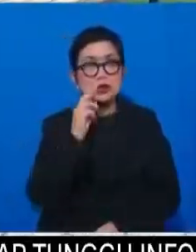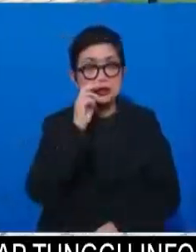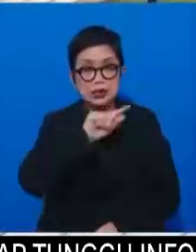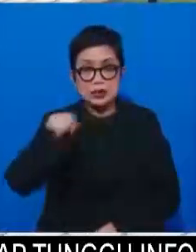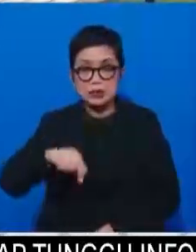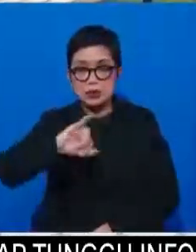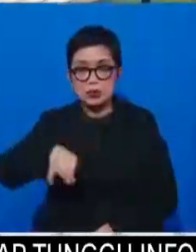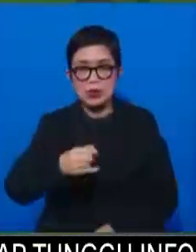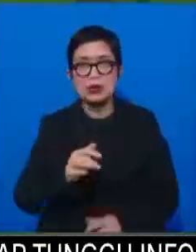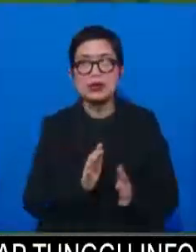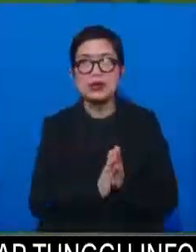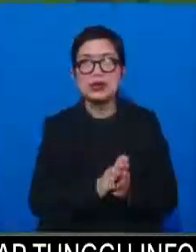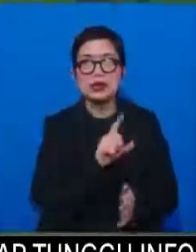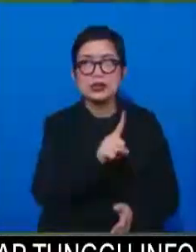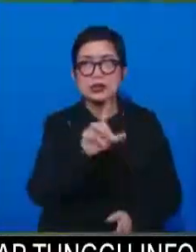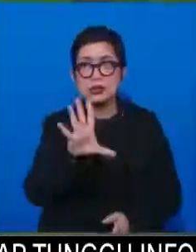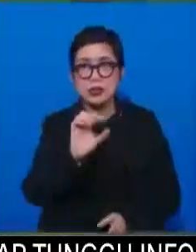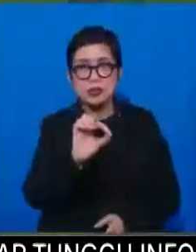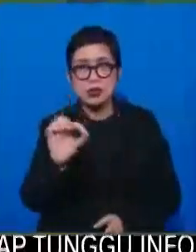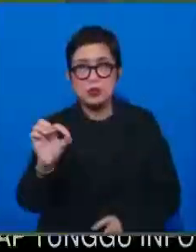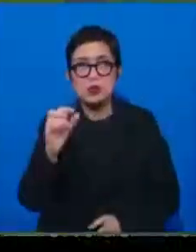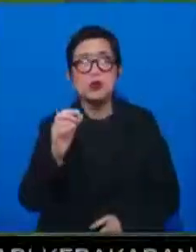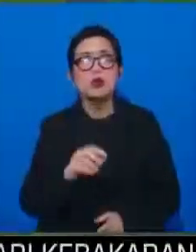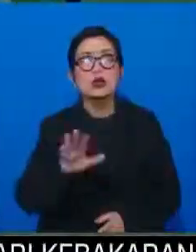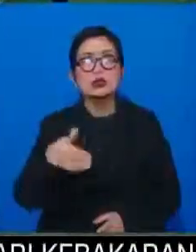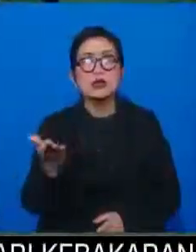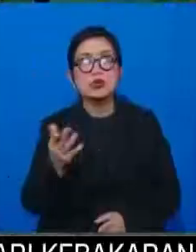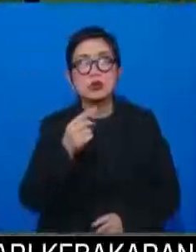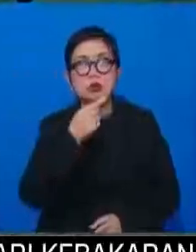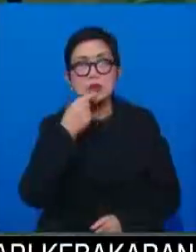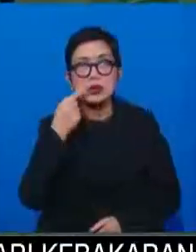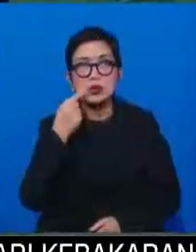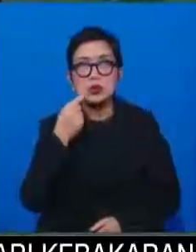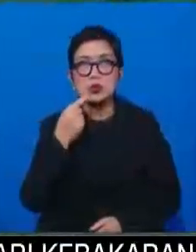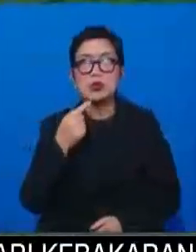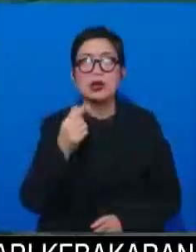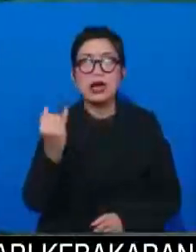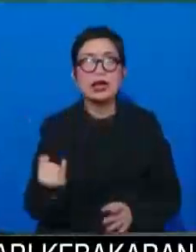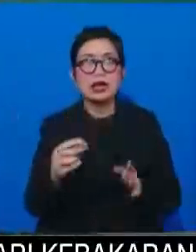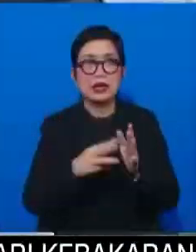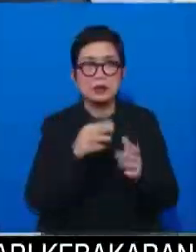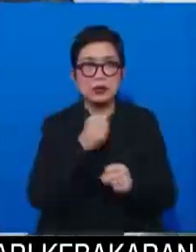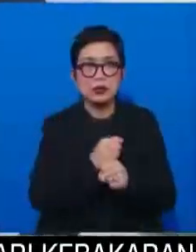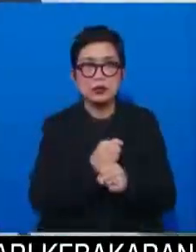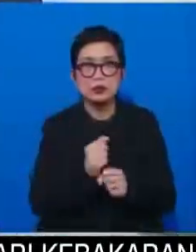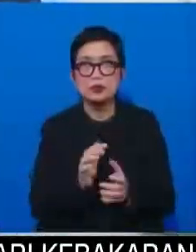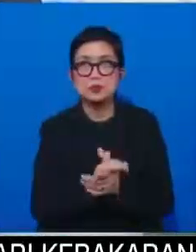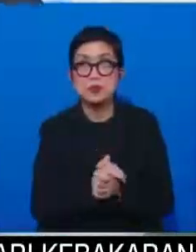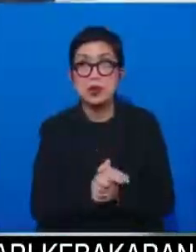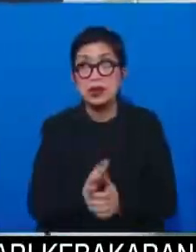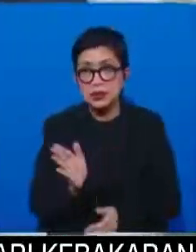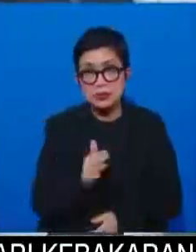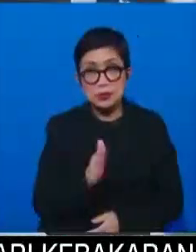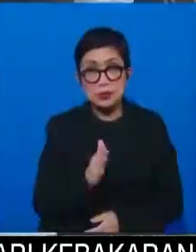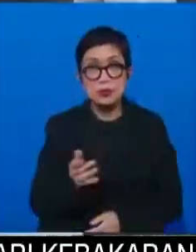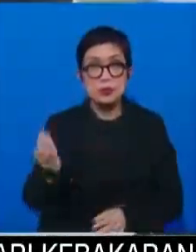dan Rp150.000 pada akhir pekan yang berlaku untuk satu hewan dan satu pendamping. Tapi sebelum masuk ke arena